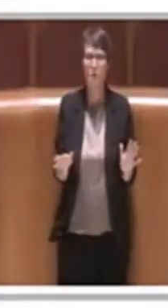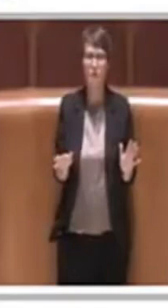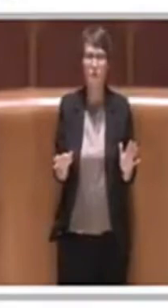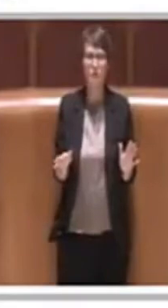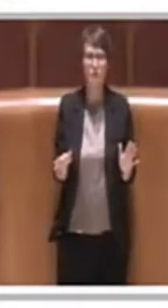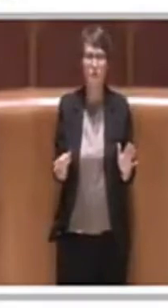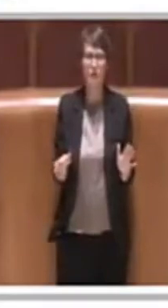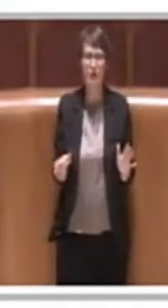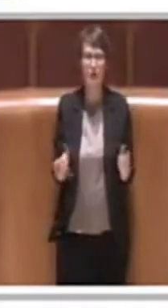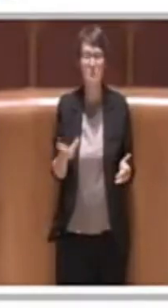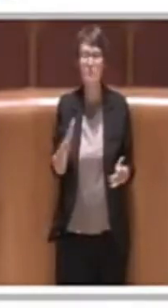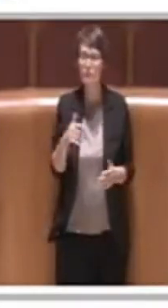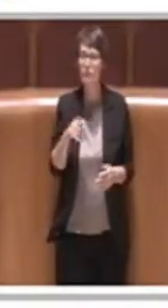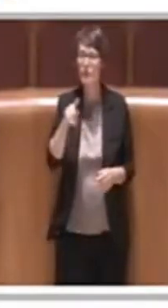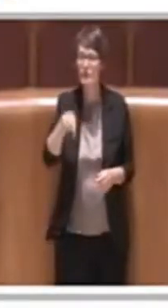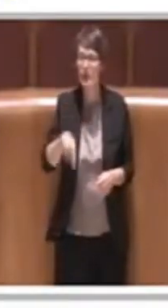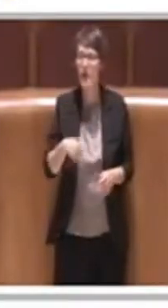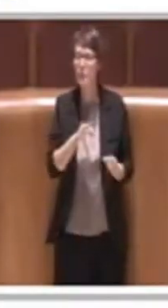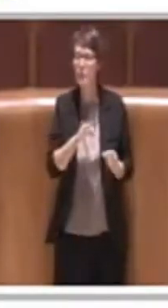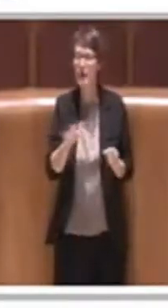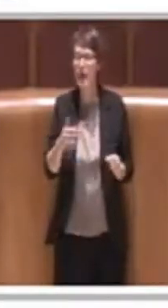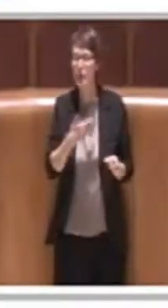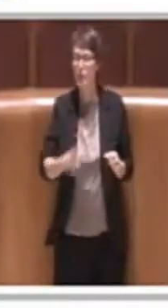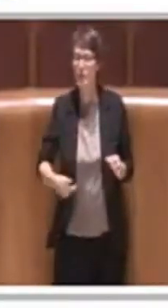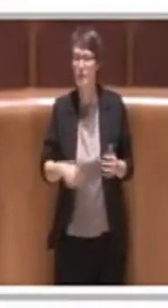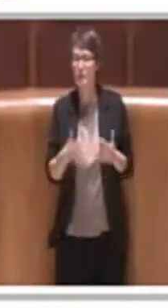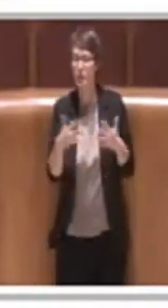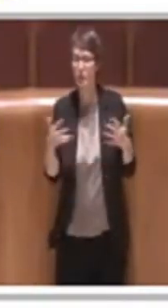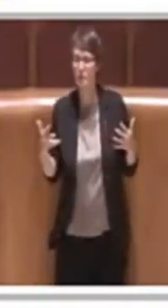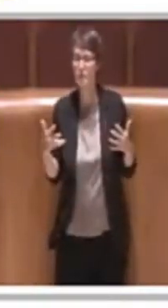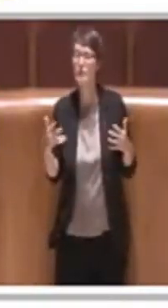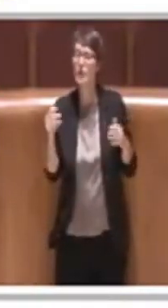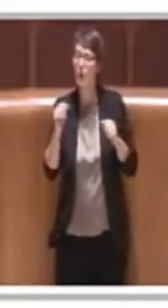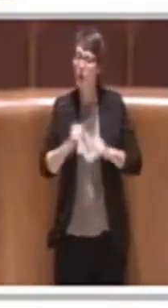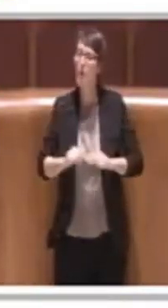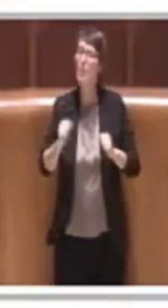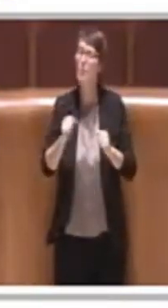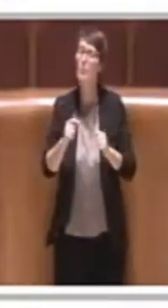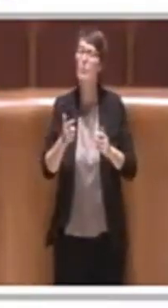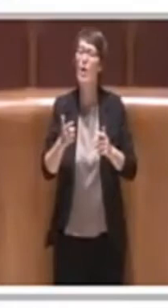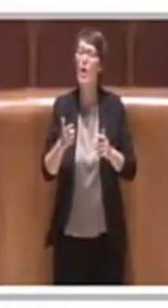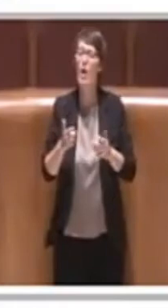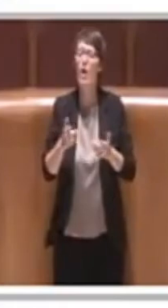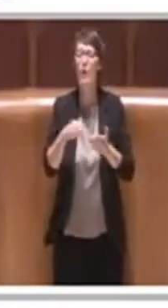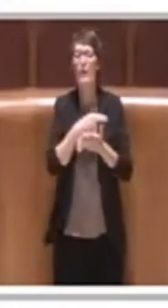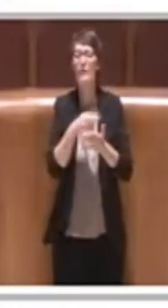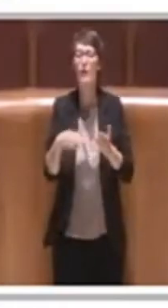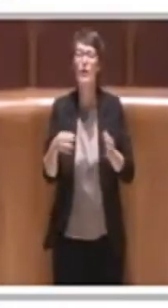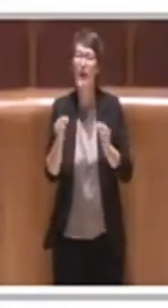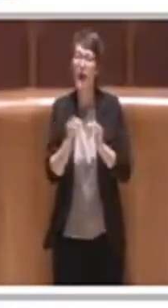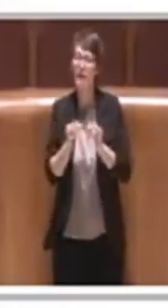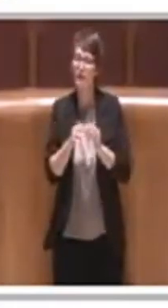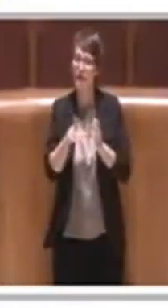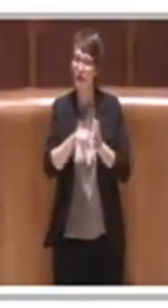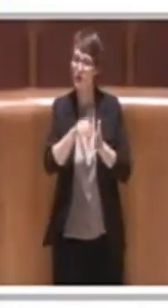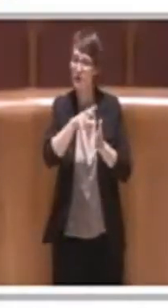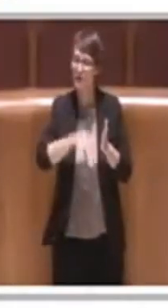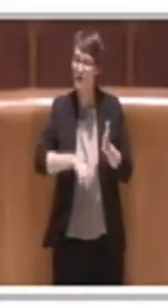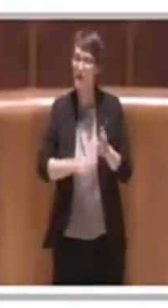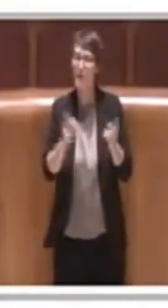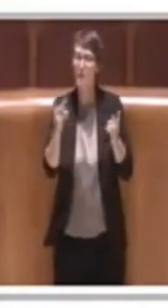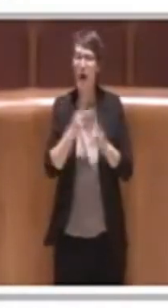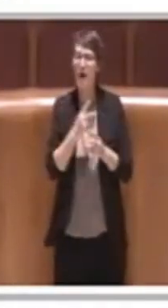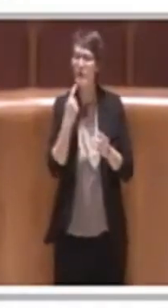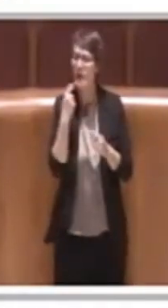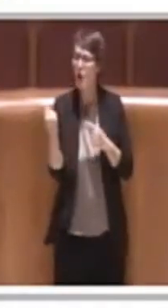anche qualche consigliere di maggioranza. Anzi, sicuramente voterà a favore della delibera, però nell'ambito della discussione, come